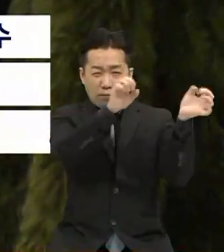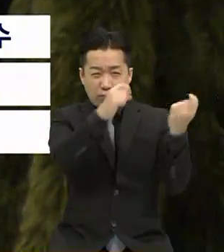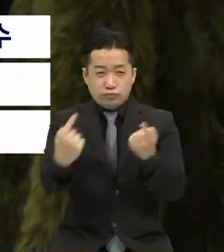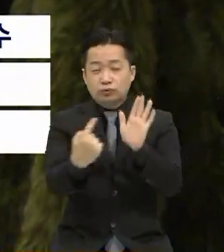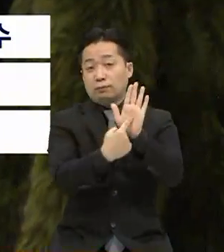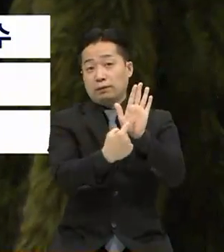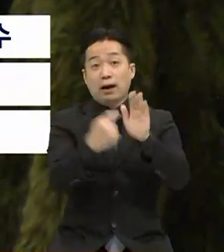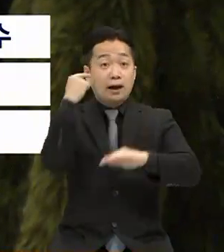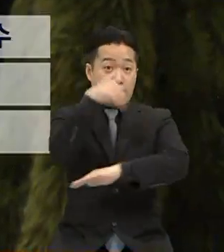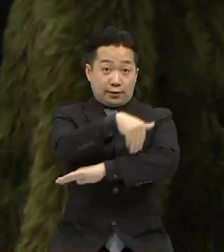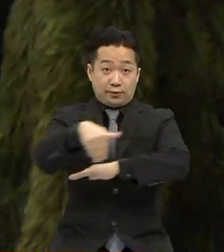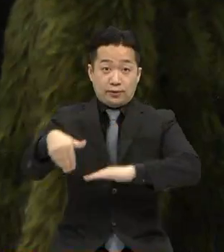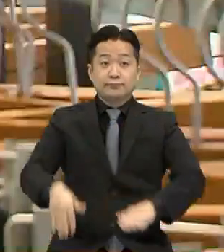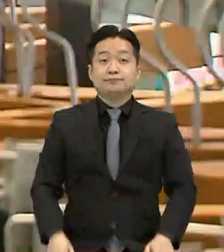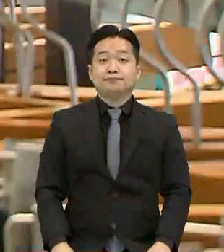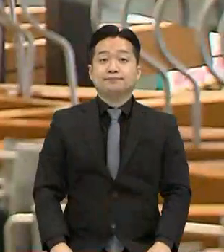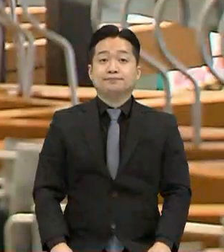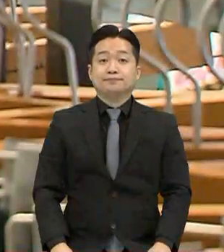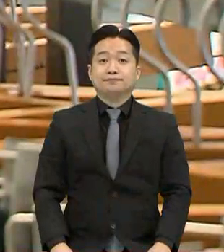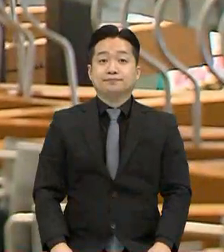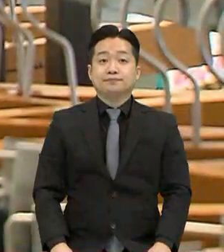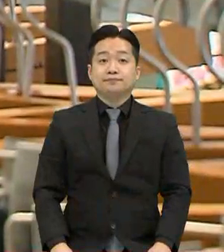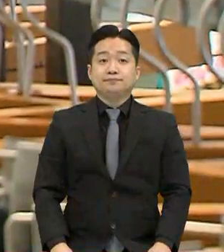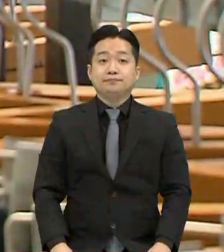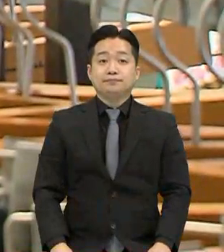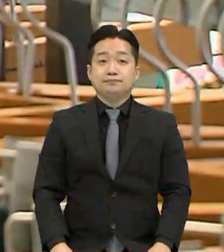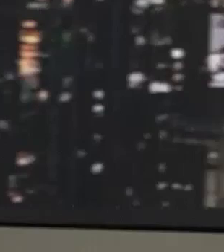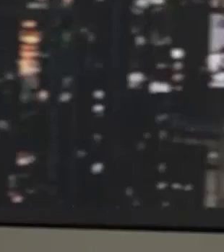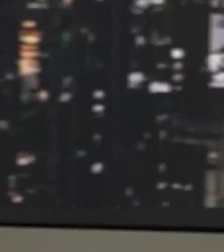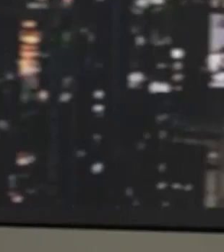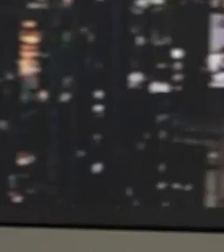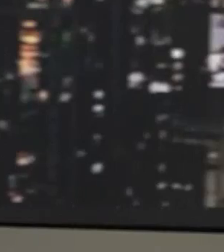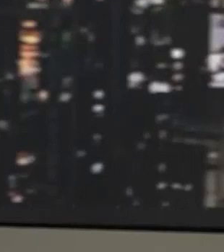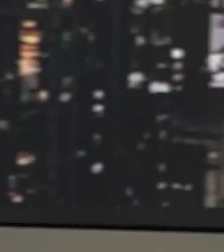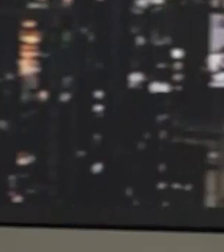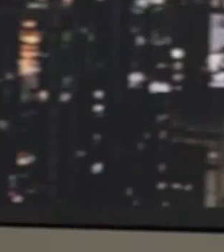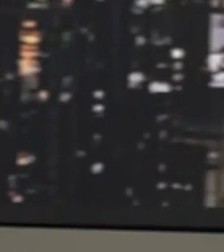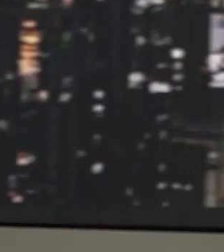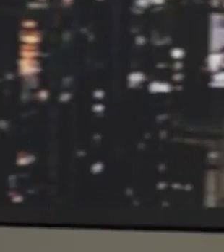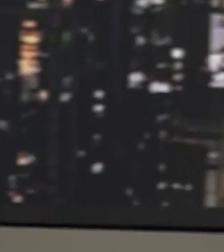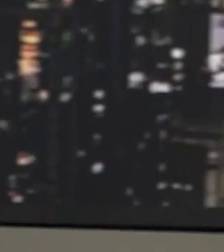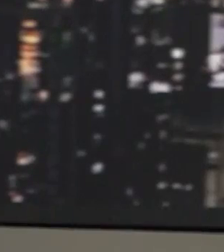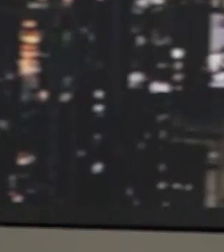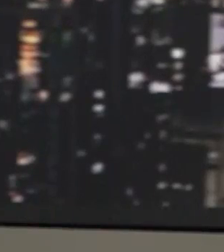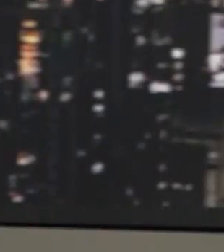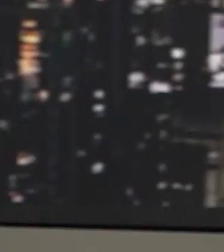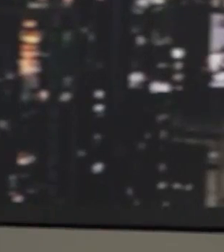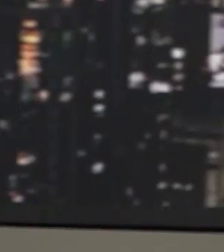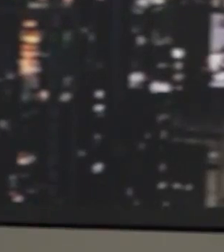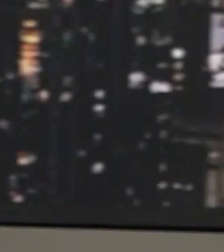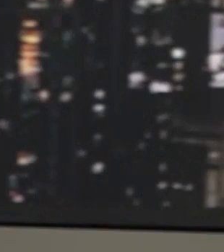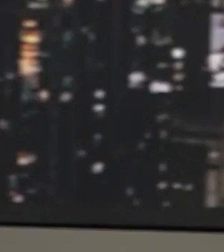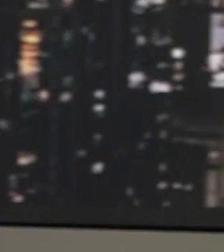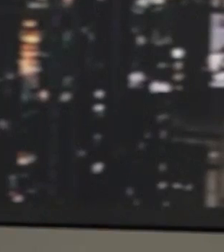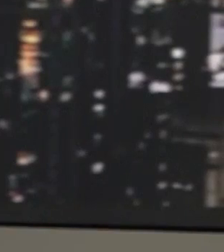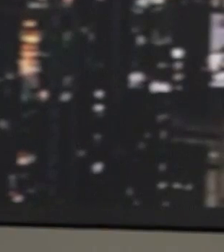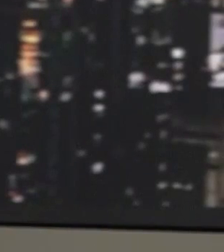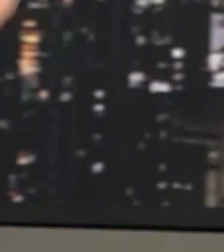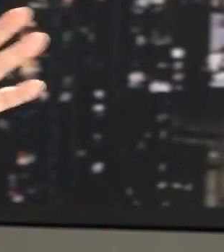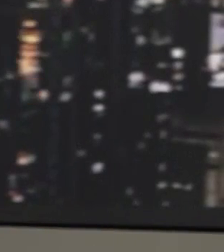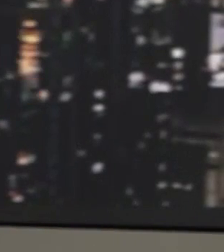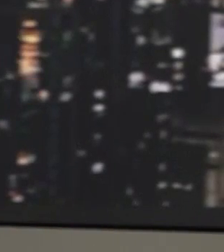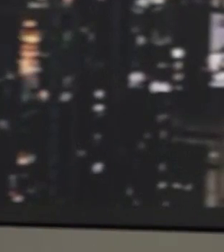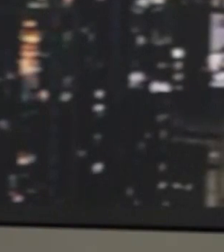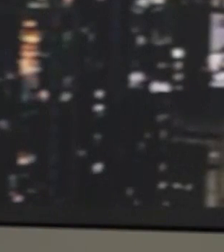예정입니다. SBS 박찬근입니다. 네, 안녕하십니까. 김현우입니다. 더 많은 뉴스와 라이브 이벤트를 보고